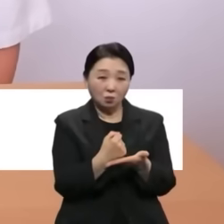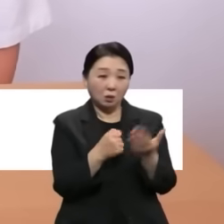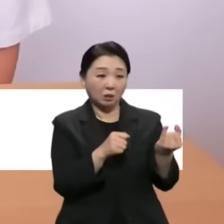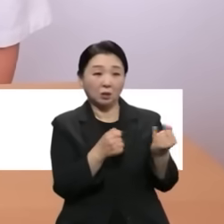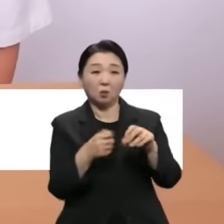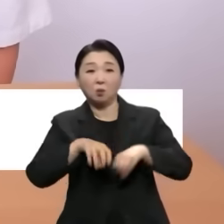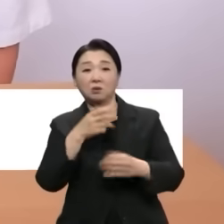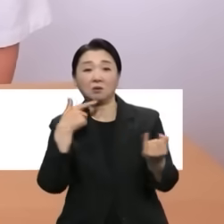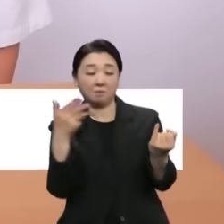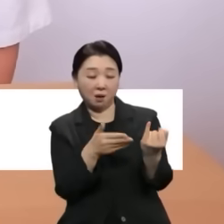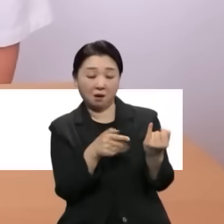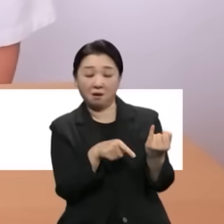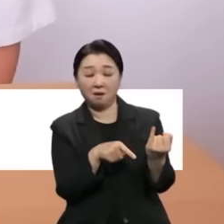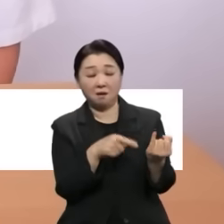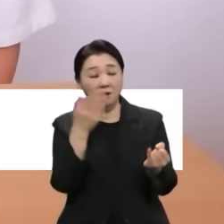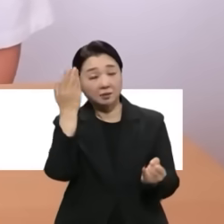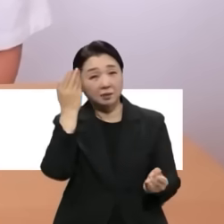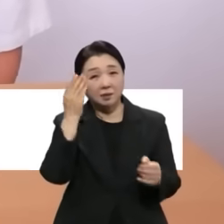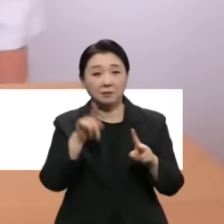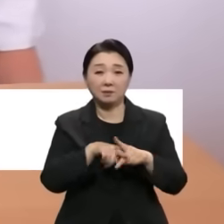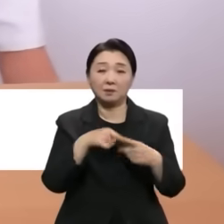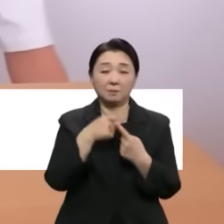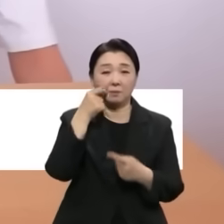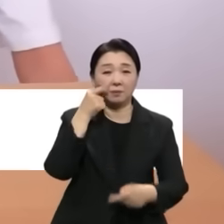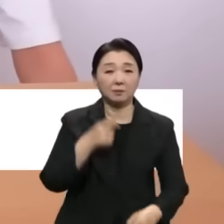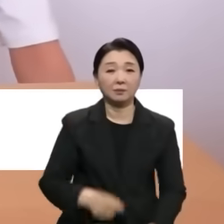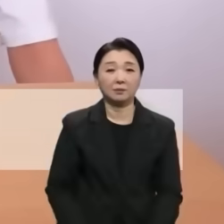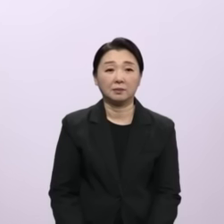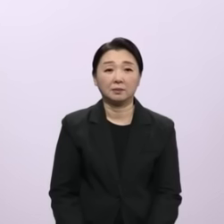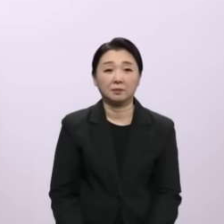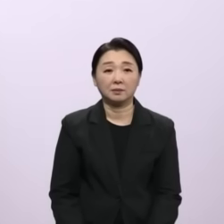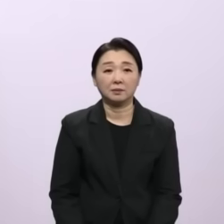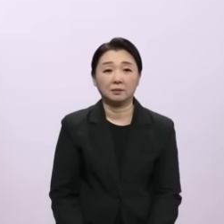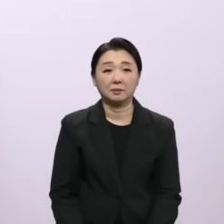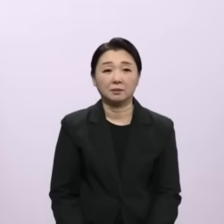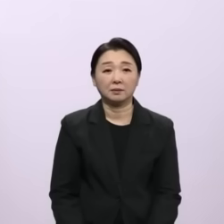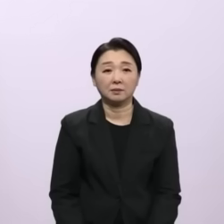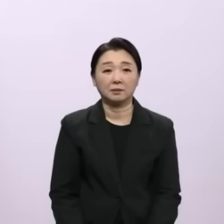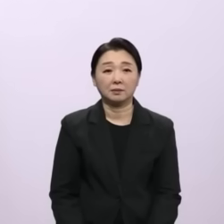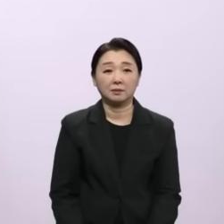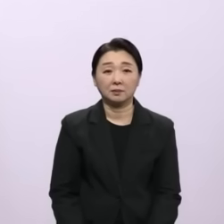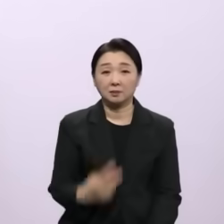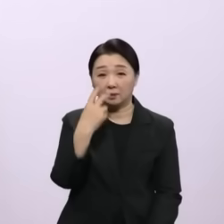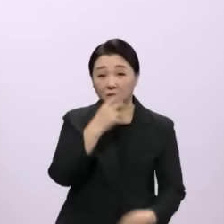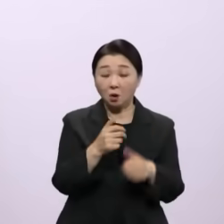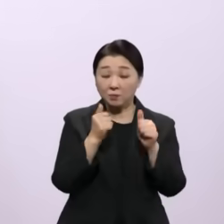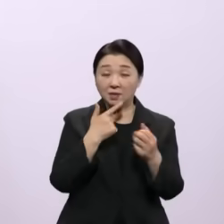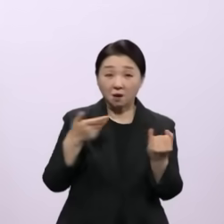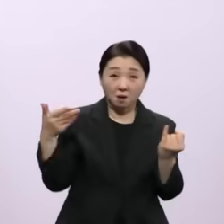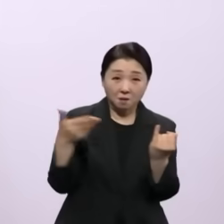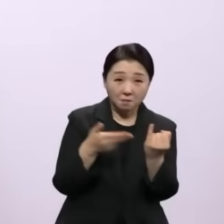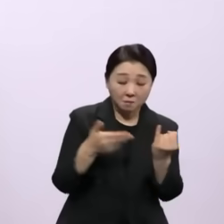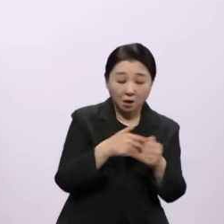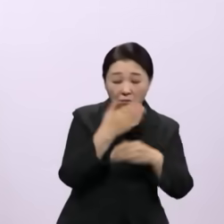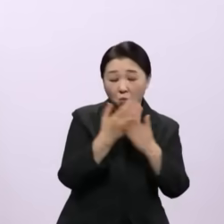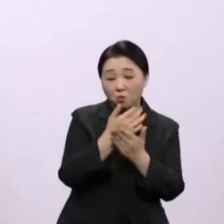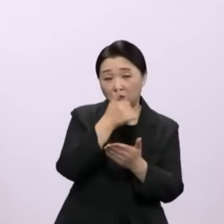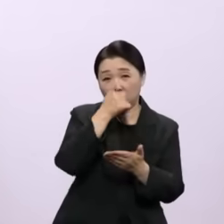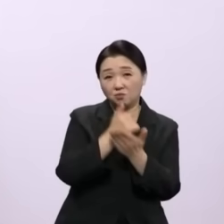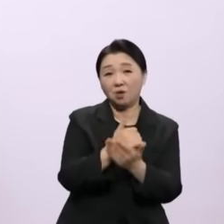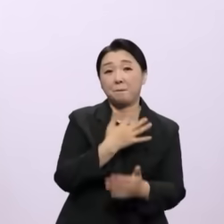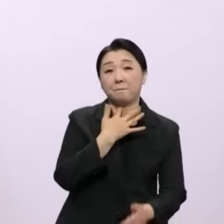하는지 저는 정말 상식적으로는 진짜 이해가 안 됐거든요. 지금 그래서 한편 검찰은 협박 등 모든 혐의를